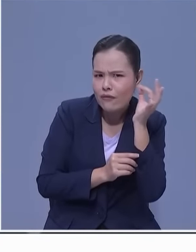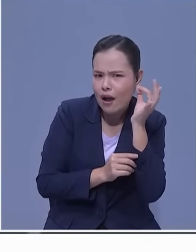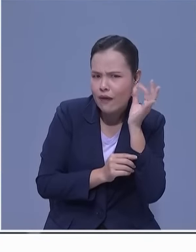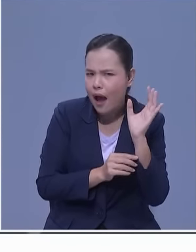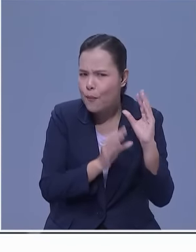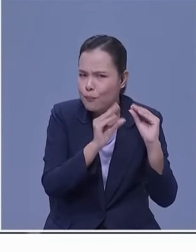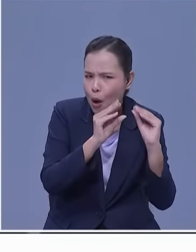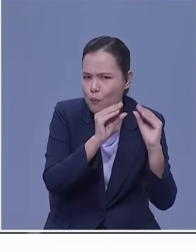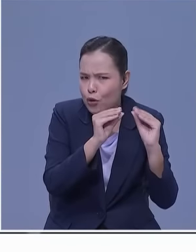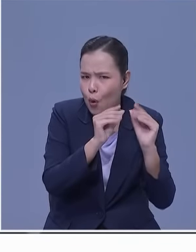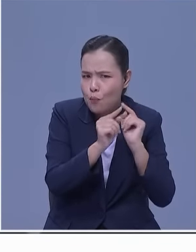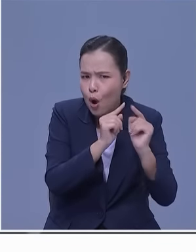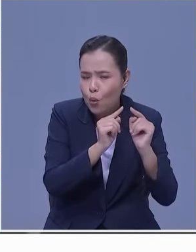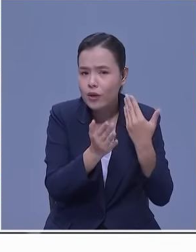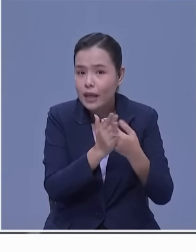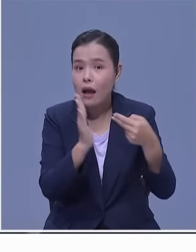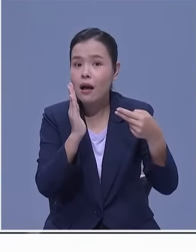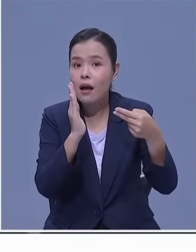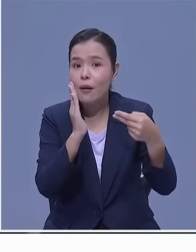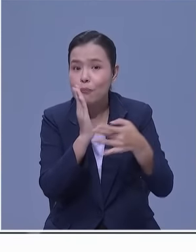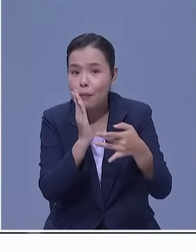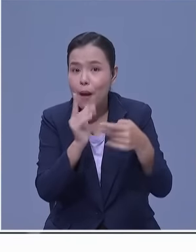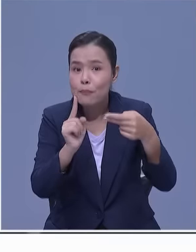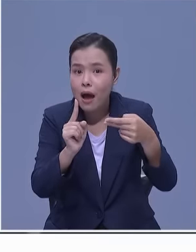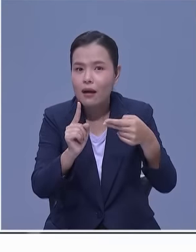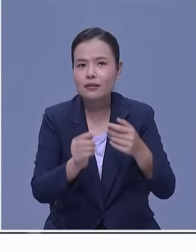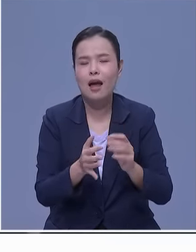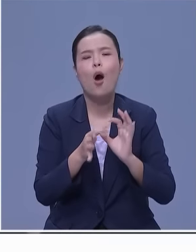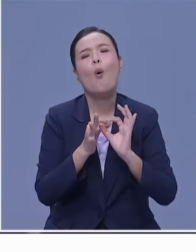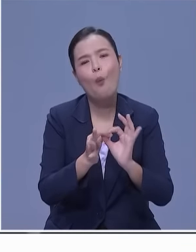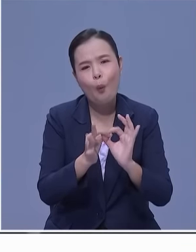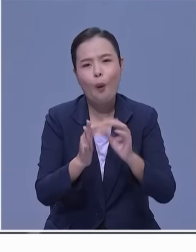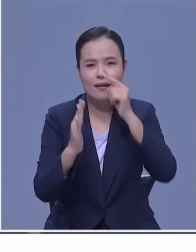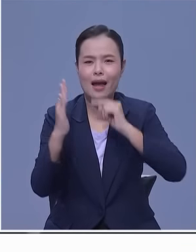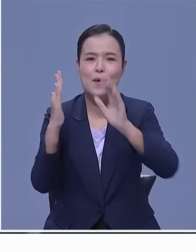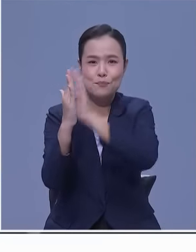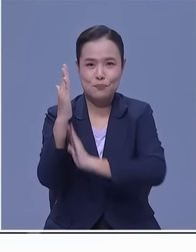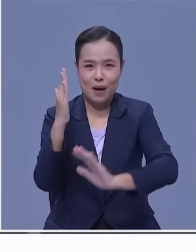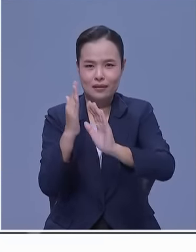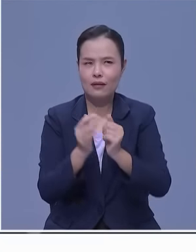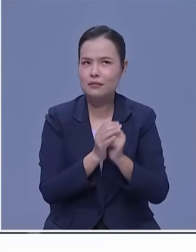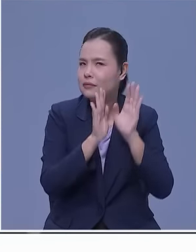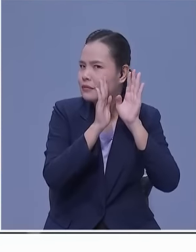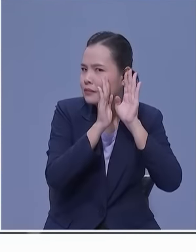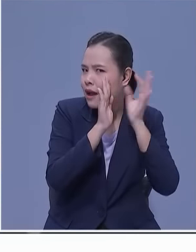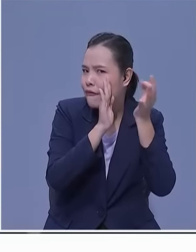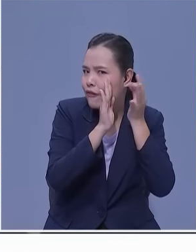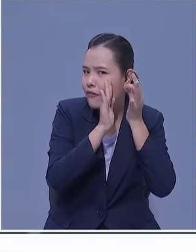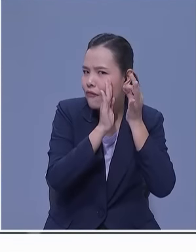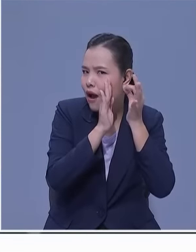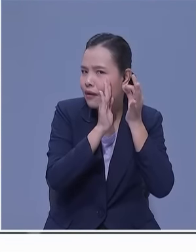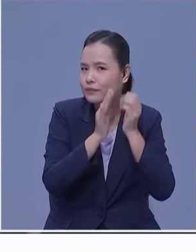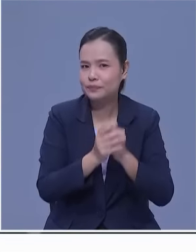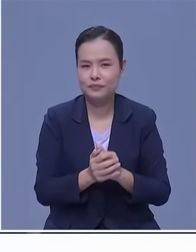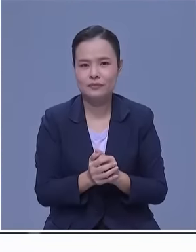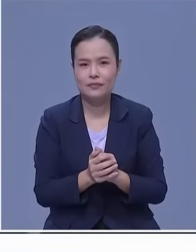าเอ๊ะเขาจะพูดเรื่องดิจิตอลวอลเล็ตกันยังไง อาจจะมีความเป็นห่วงเป็นใยบ้านเมืองไง ค่ะก็เอาไปคุมแล้วก็สิบยีหูแนบอย่างนี ้ยังปล่อยวางไม่ได